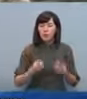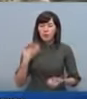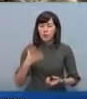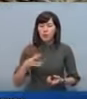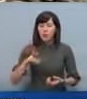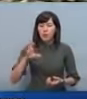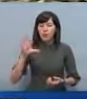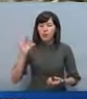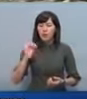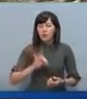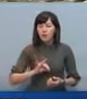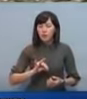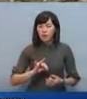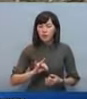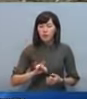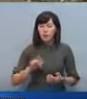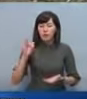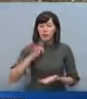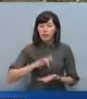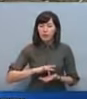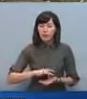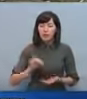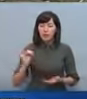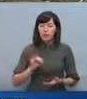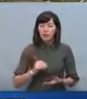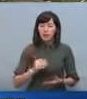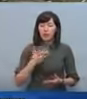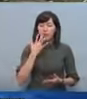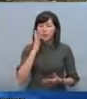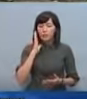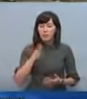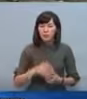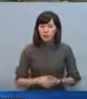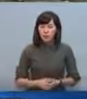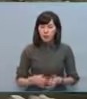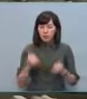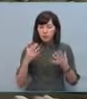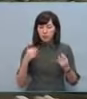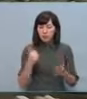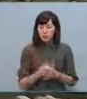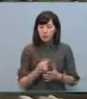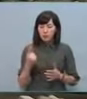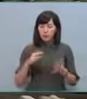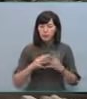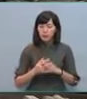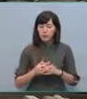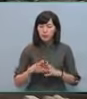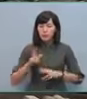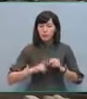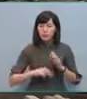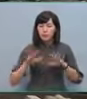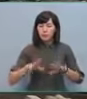Ахмет Яссауи орталығы және де мұражайы. Күні бүгінге дейін бір нысанды салу үшін